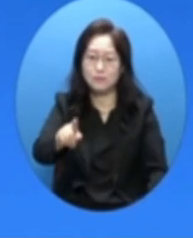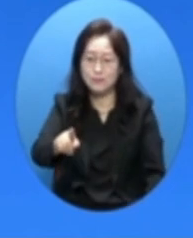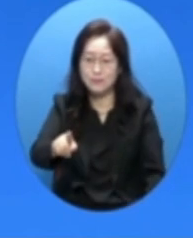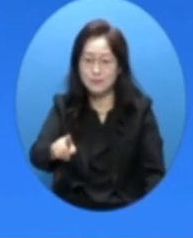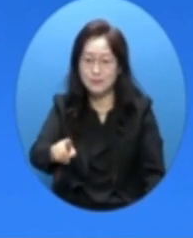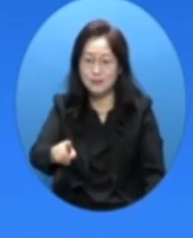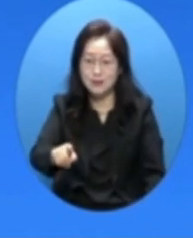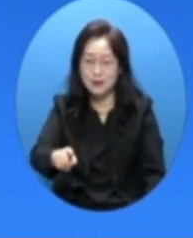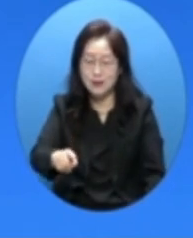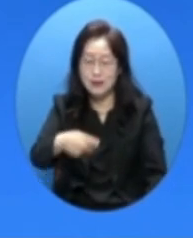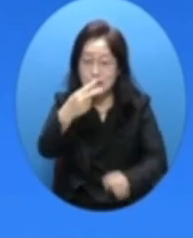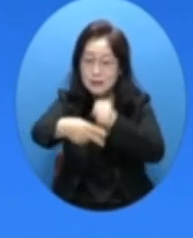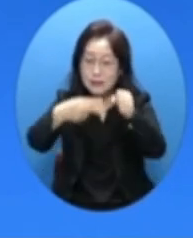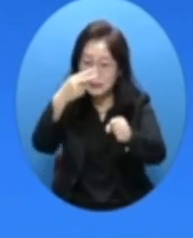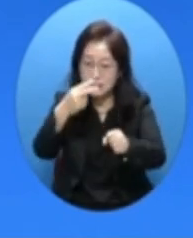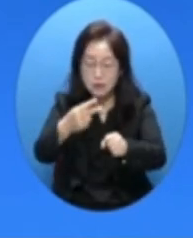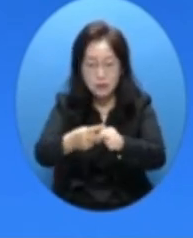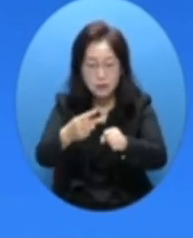10명이